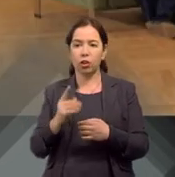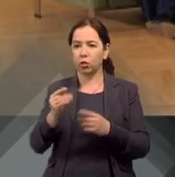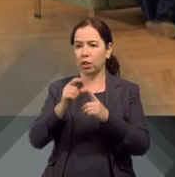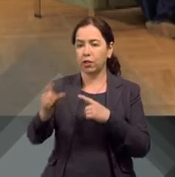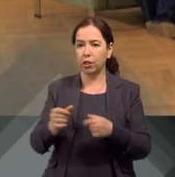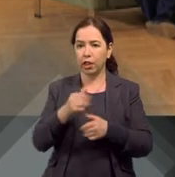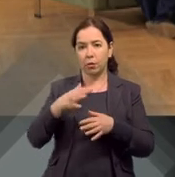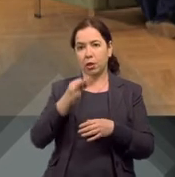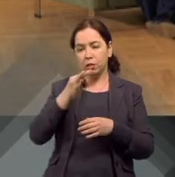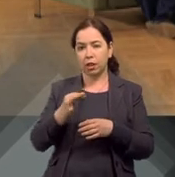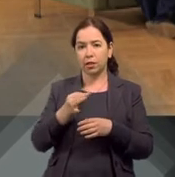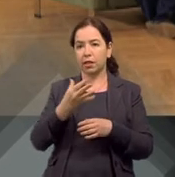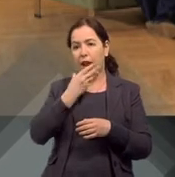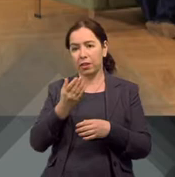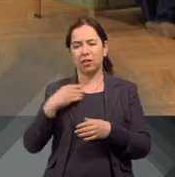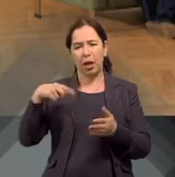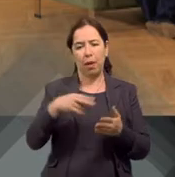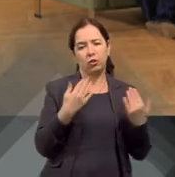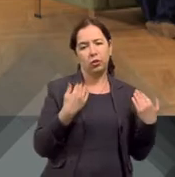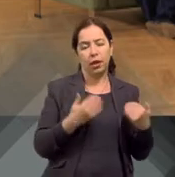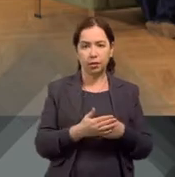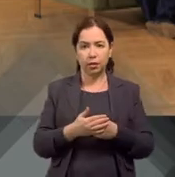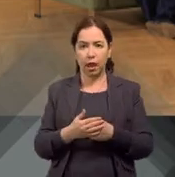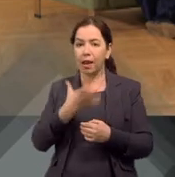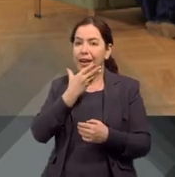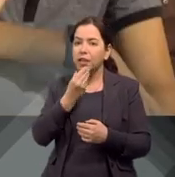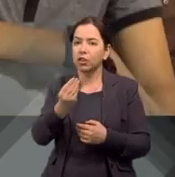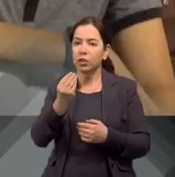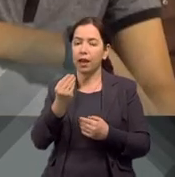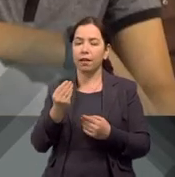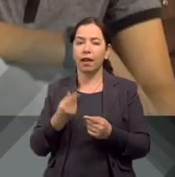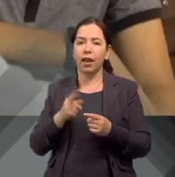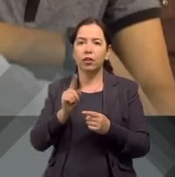Невозможно сказать «красиво, я пошел отдыхать». Все-таки красота – это что-то